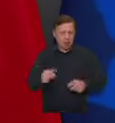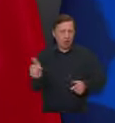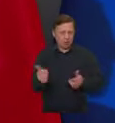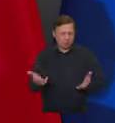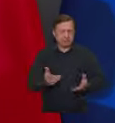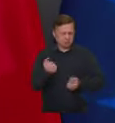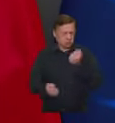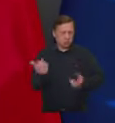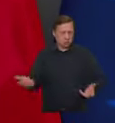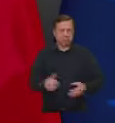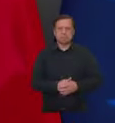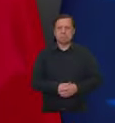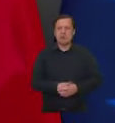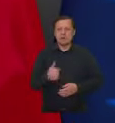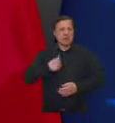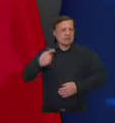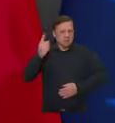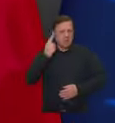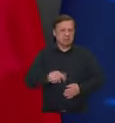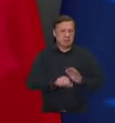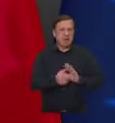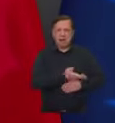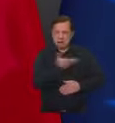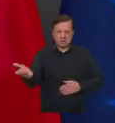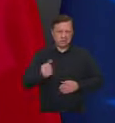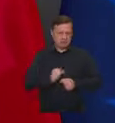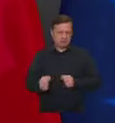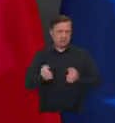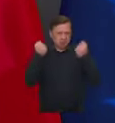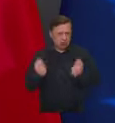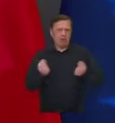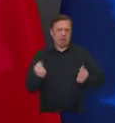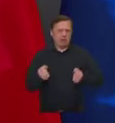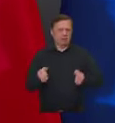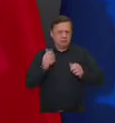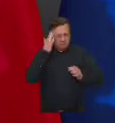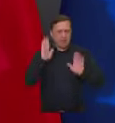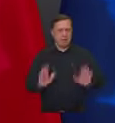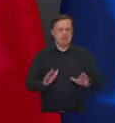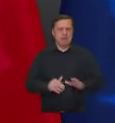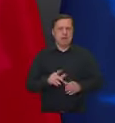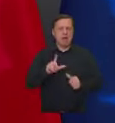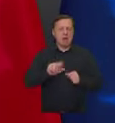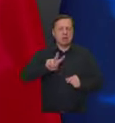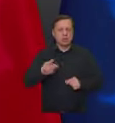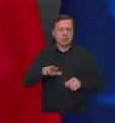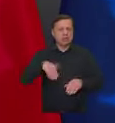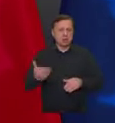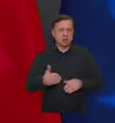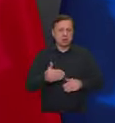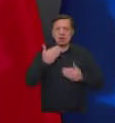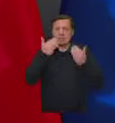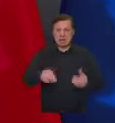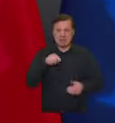wiemy, że to jest dla wszystkich państwa bardzo trudny czas i ciężki czas, ale z drugiej strony dzięki tej